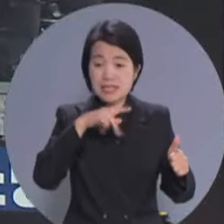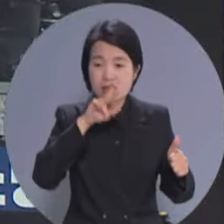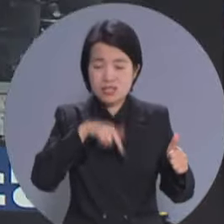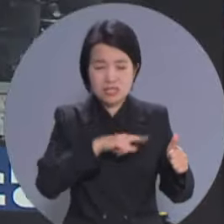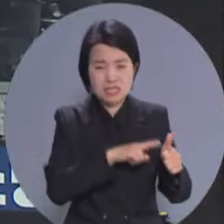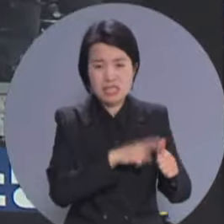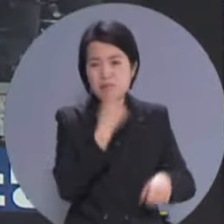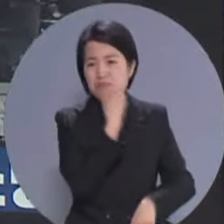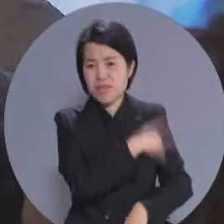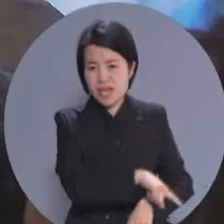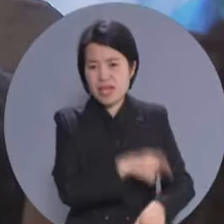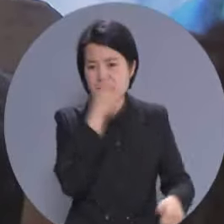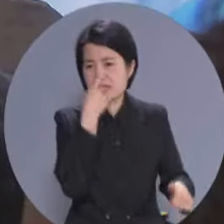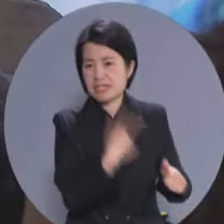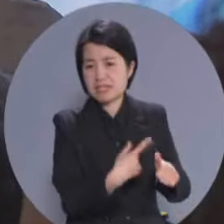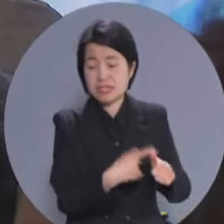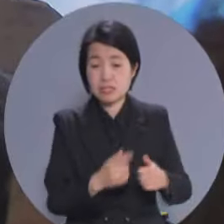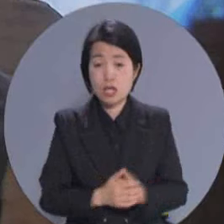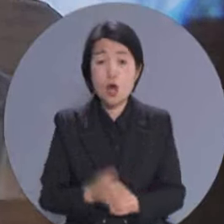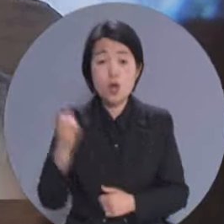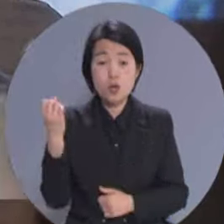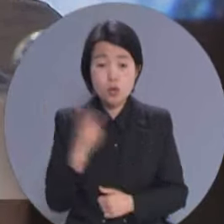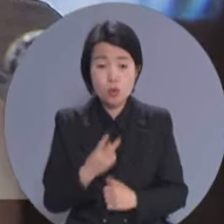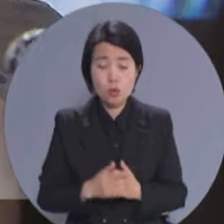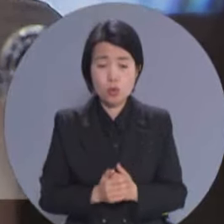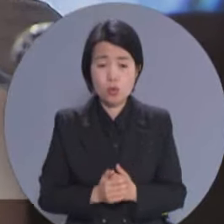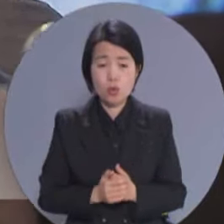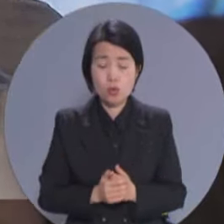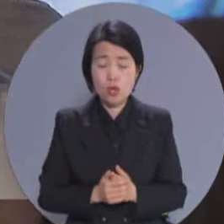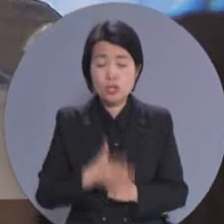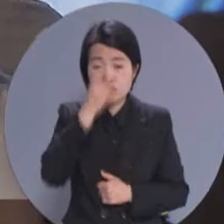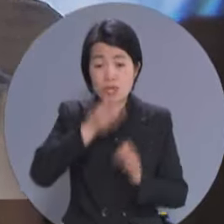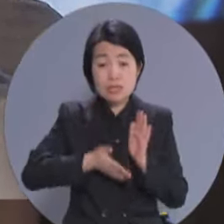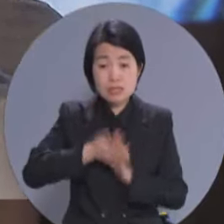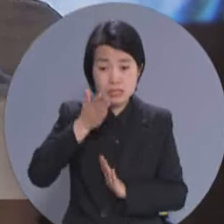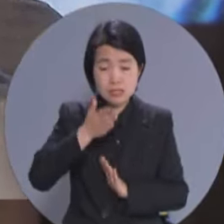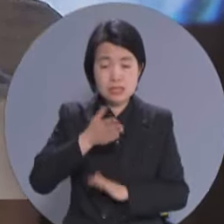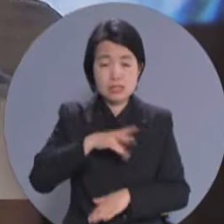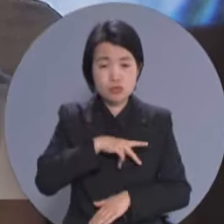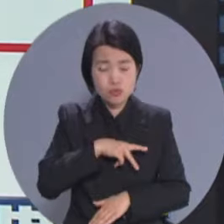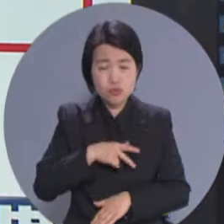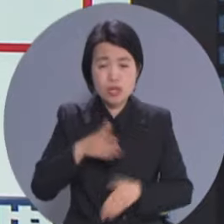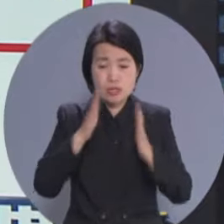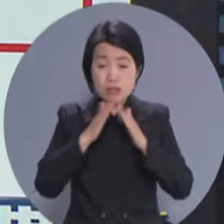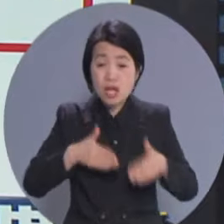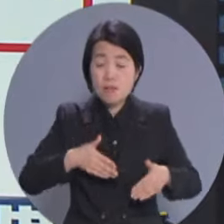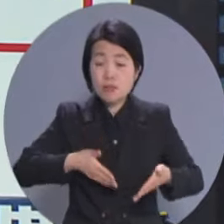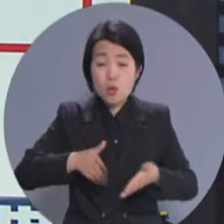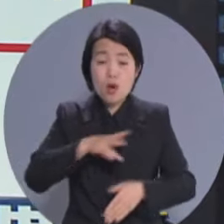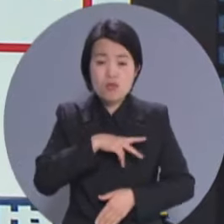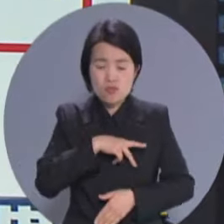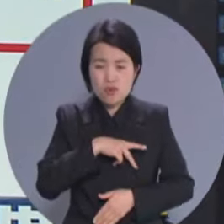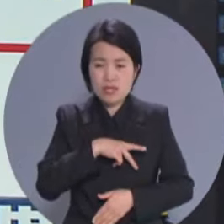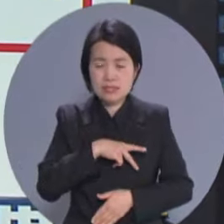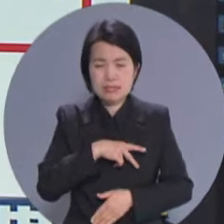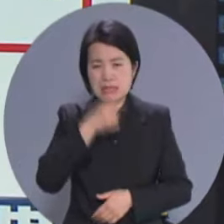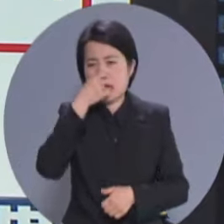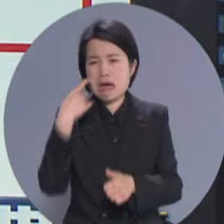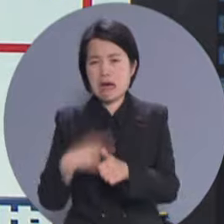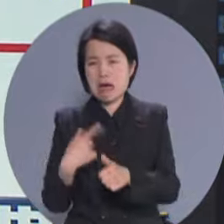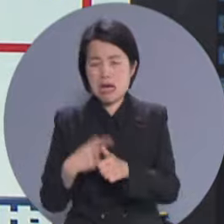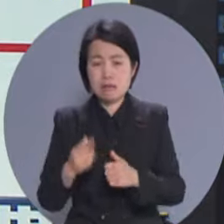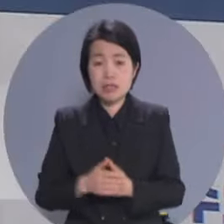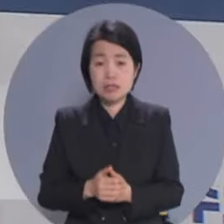후보라고 직격했습니다. 이와 함께 일부 순천시 의원과 도의원들에 대한 서운한 감정까지 드러내며